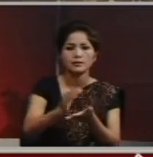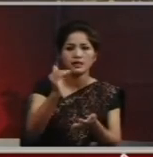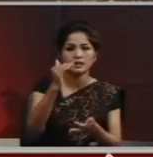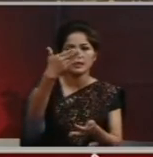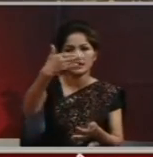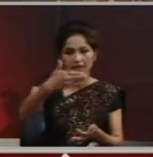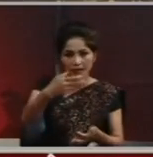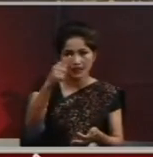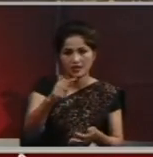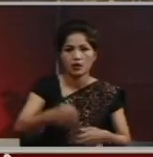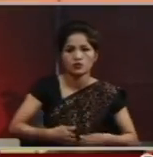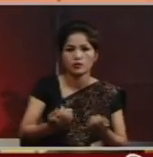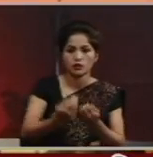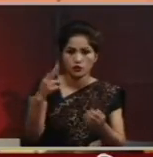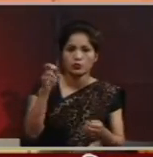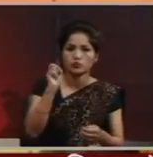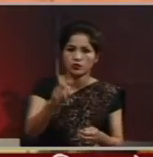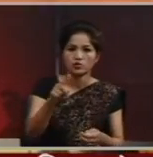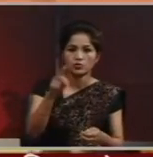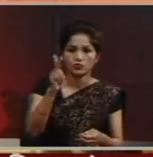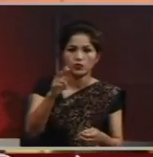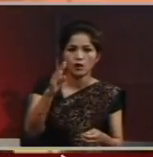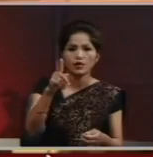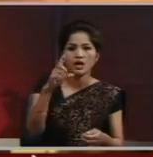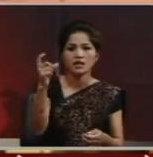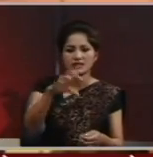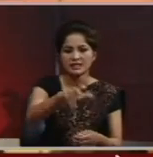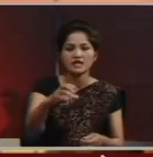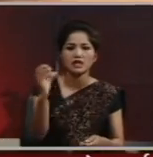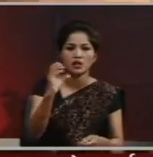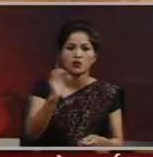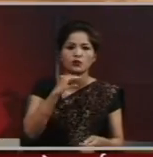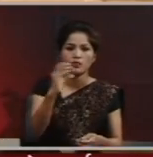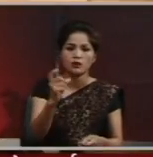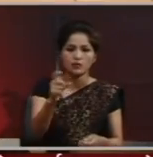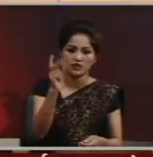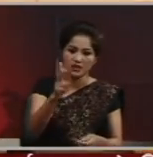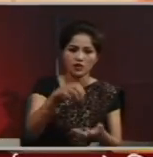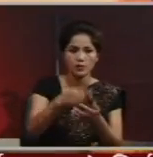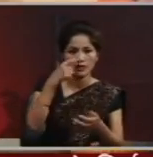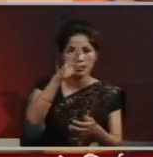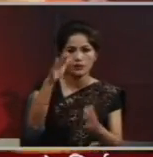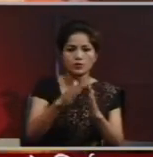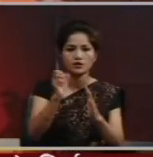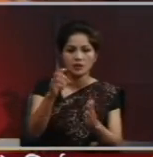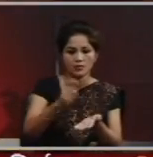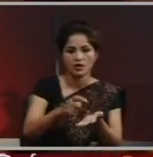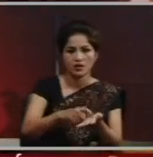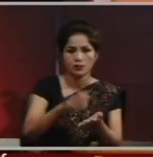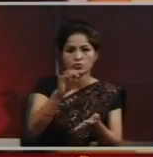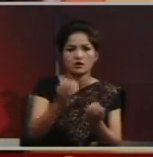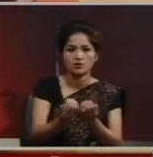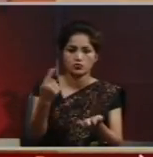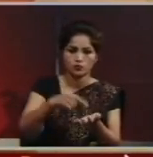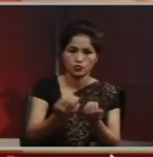तिलकोत्सव गरिन्थ्यो, तर महावीर युवा क्लबले त्यहीँ वैष्णोदेवी मन्दिर बनाई पैसा लिएर दर्शन